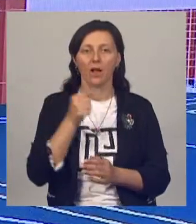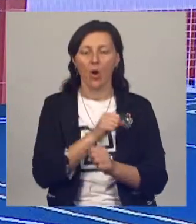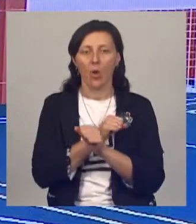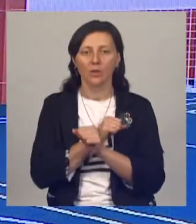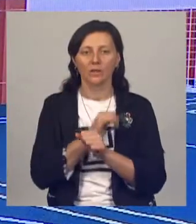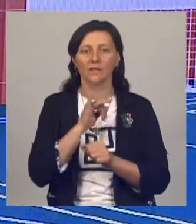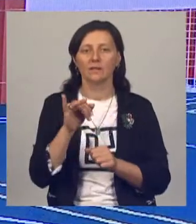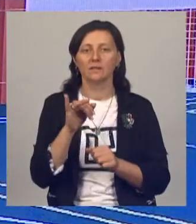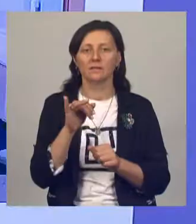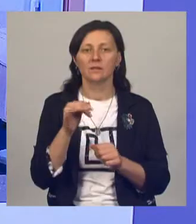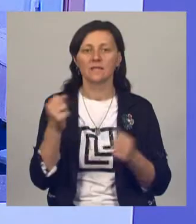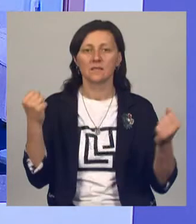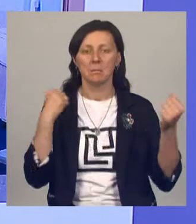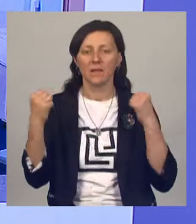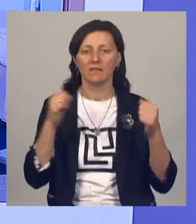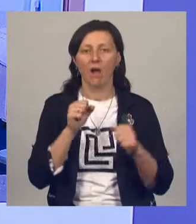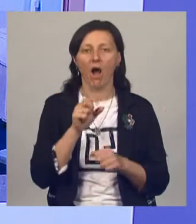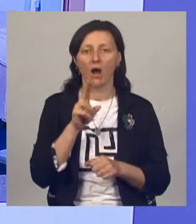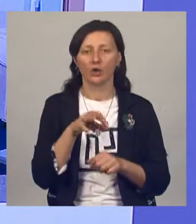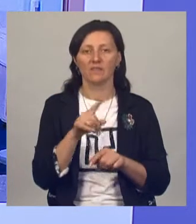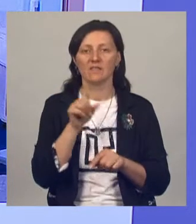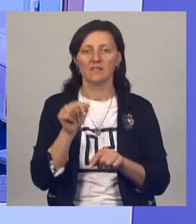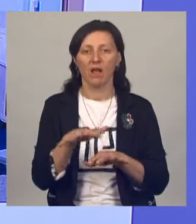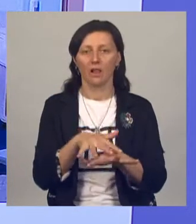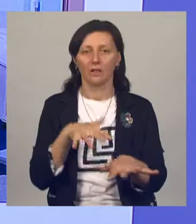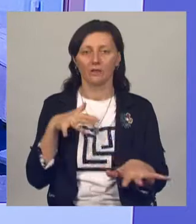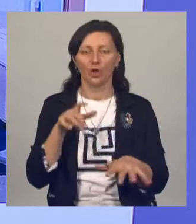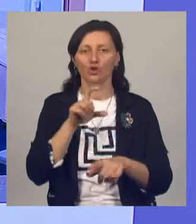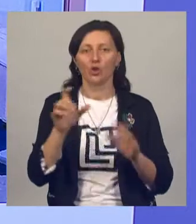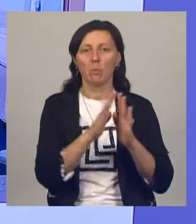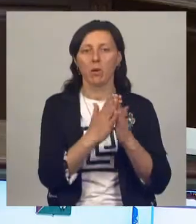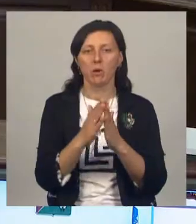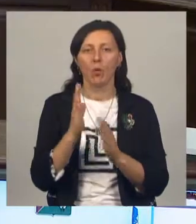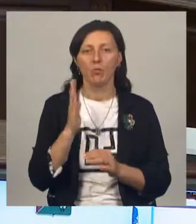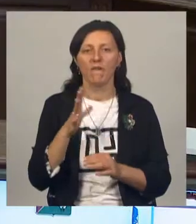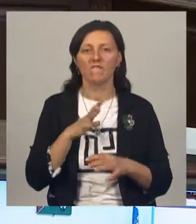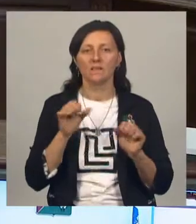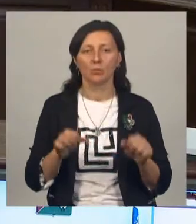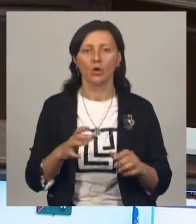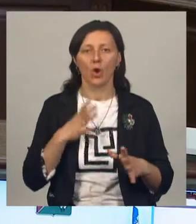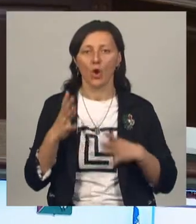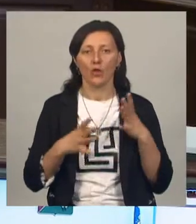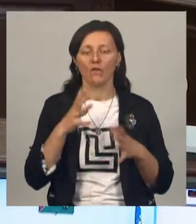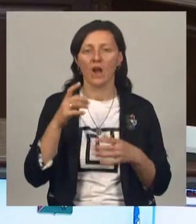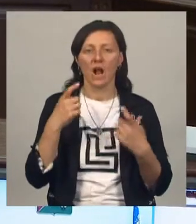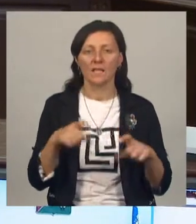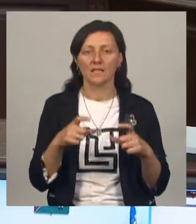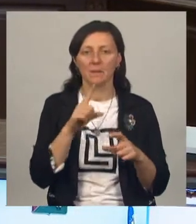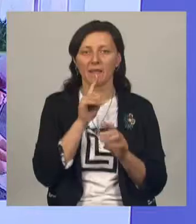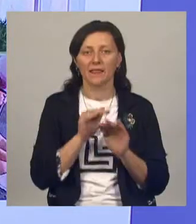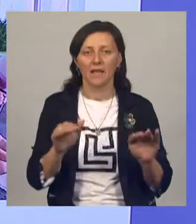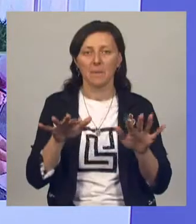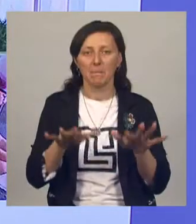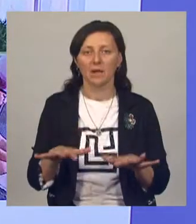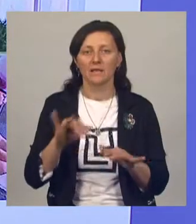многофункциональной спортивный и актовый залы а в школьной библиотеке будет возможность как готовиться к экзаменам в тихой зоне так и